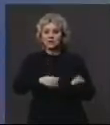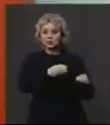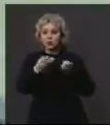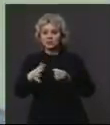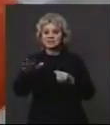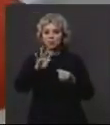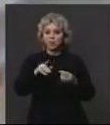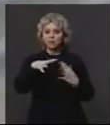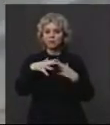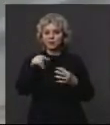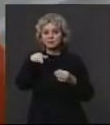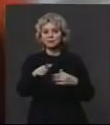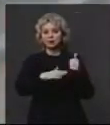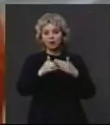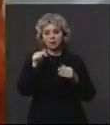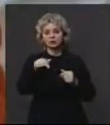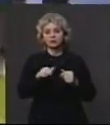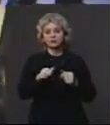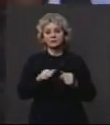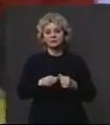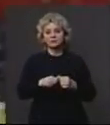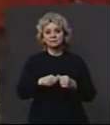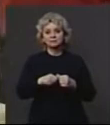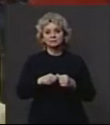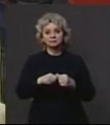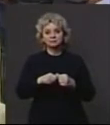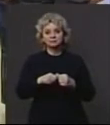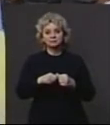с тенью и приемы рукопашки. Захват.